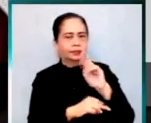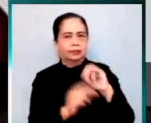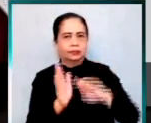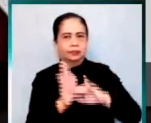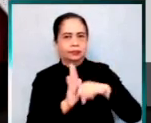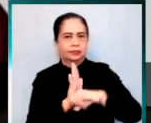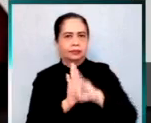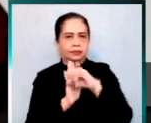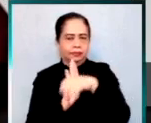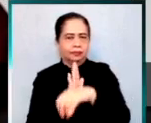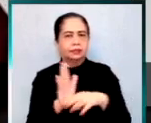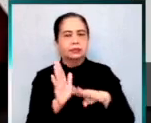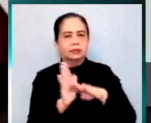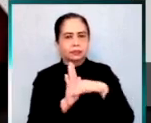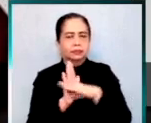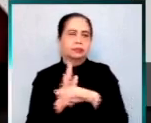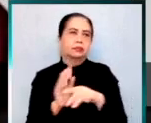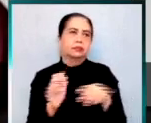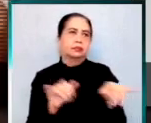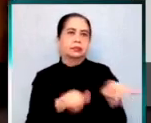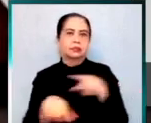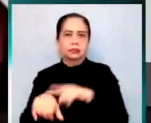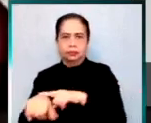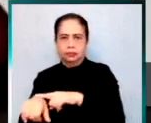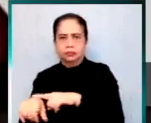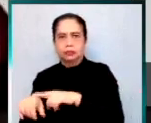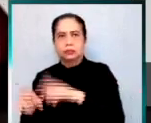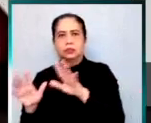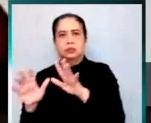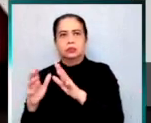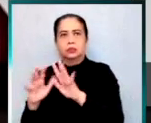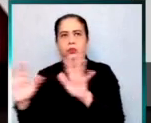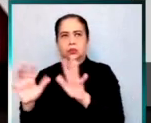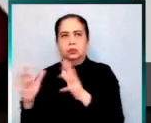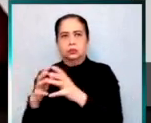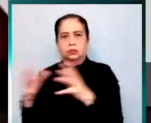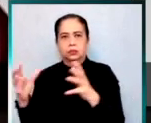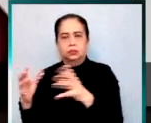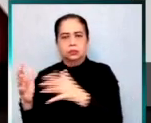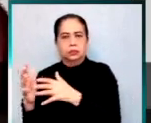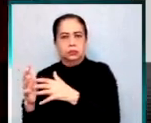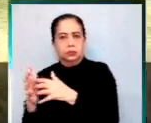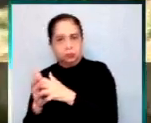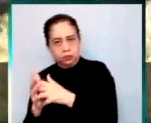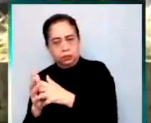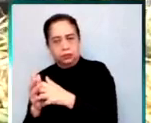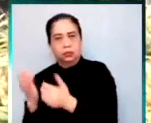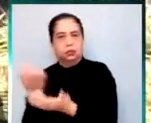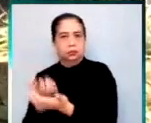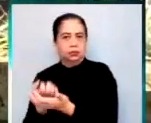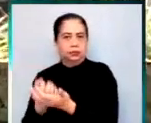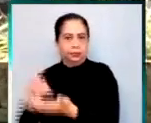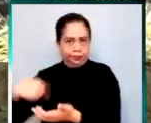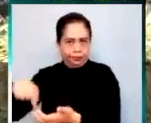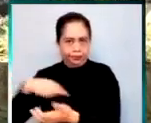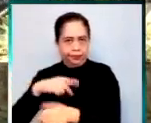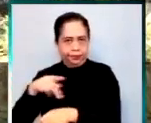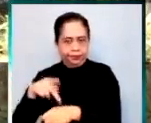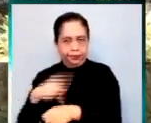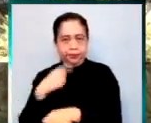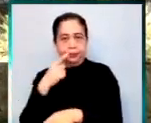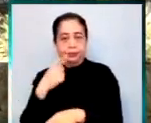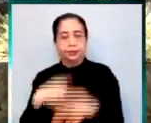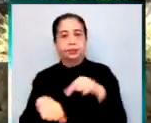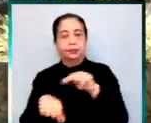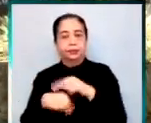at the same time wag masyadong pahinain yung economy natin. Ayon sa National Economic